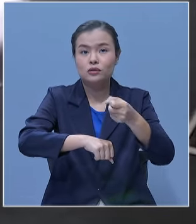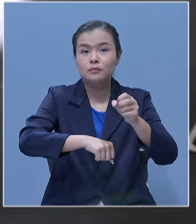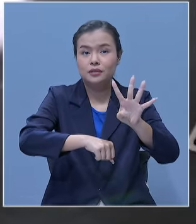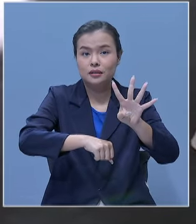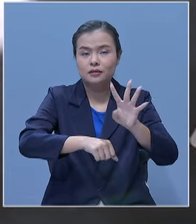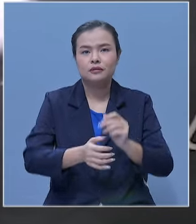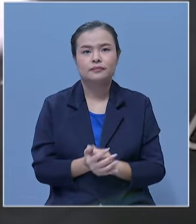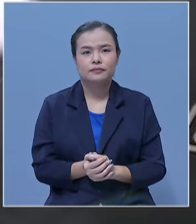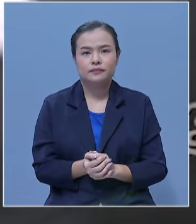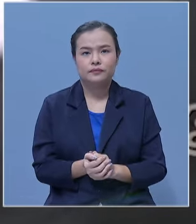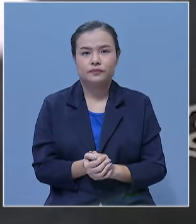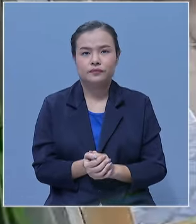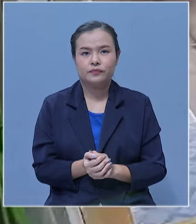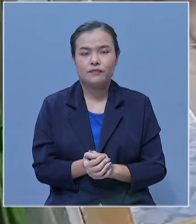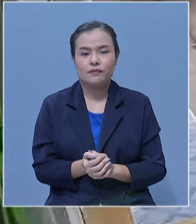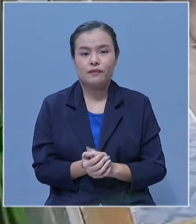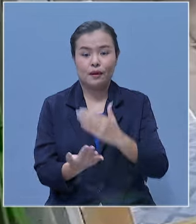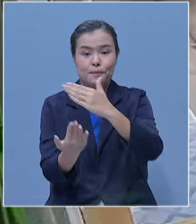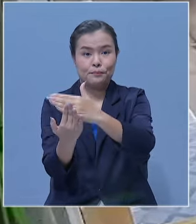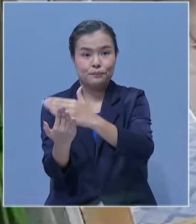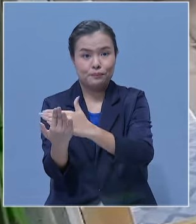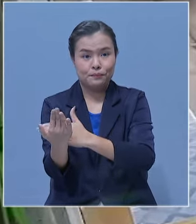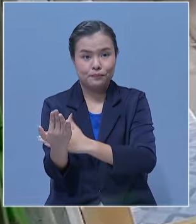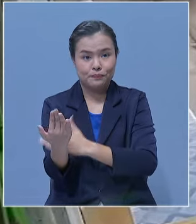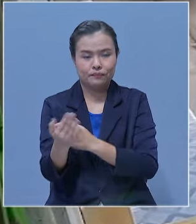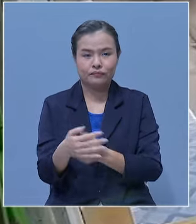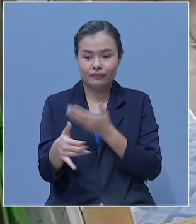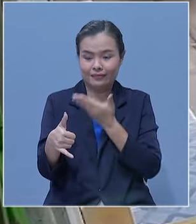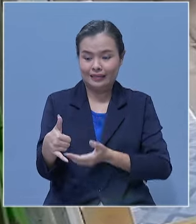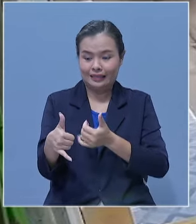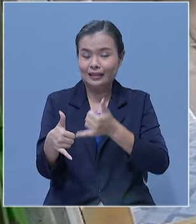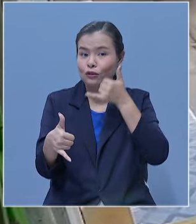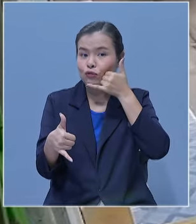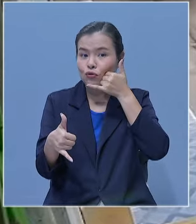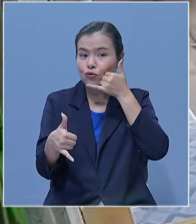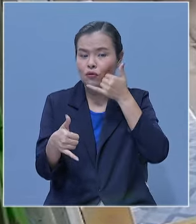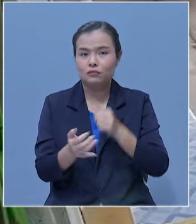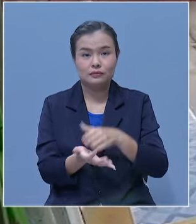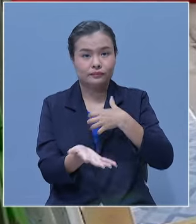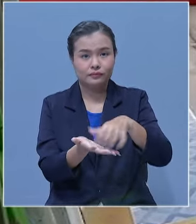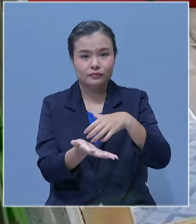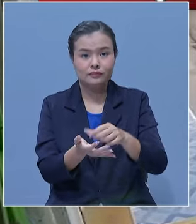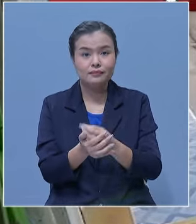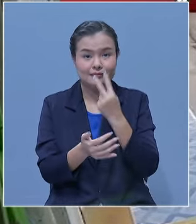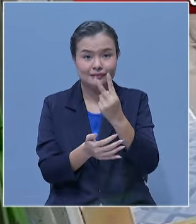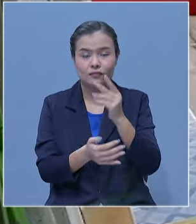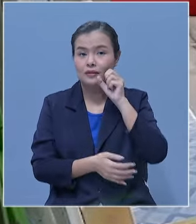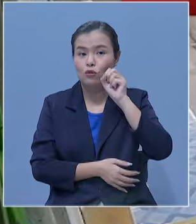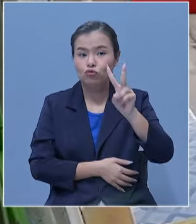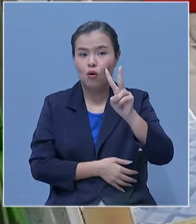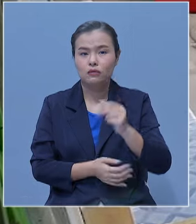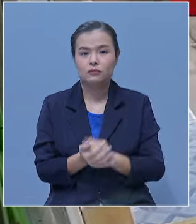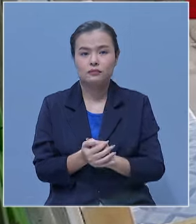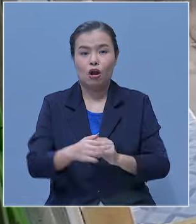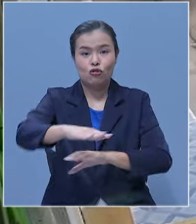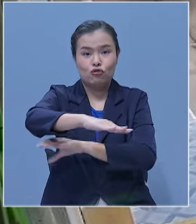ทีใช่ไห ม แล้วก็ถ้าไล่เรียงไทม์ไลน์ไปเมื่อสักครู่นี้มีพลเมืองดีที่โทรมาแจ้งอ่ะบอกว่าเห็นว่าน้อยเนี่ยพาน้องมาร์ติน